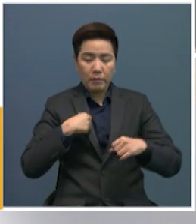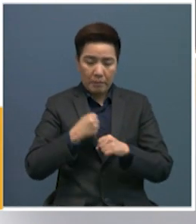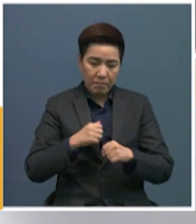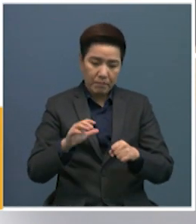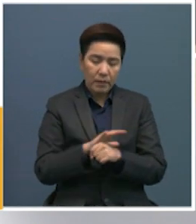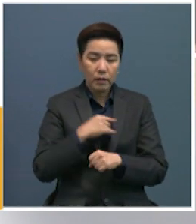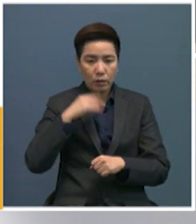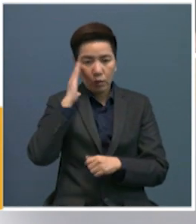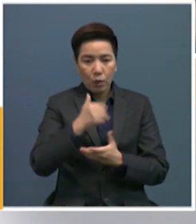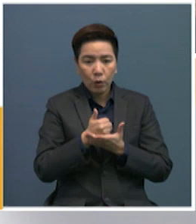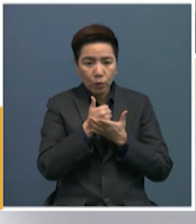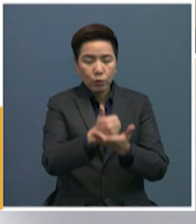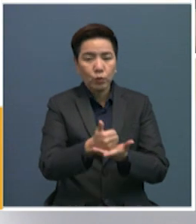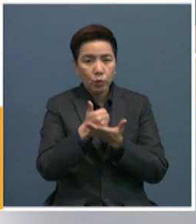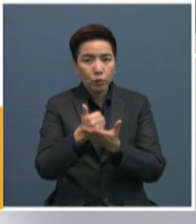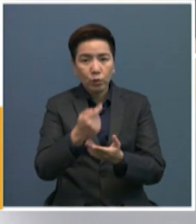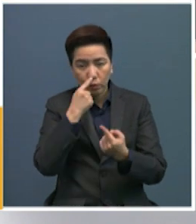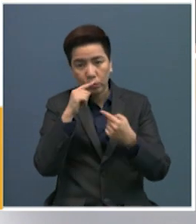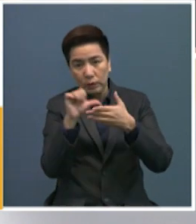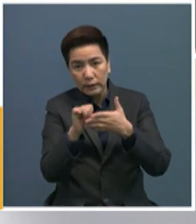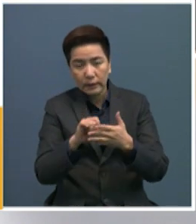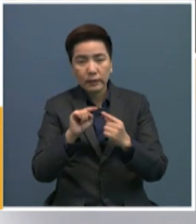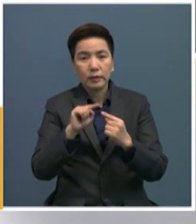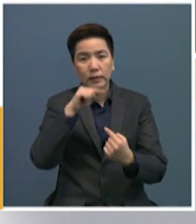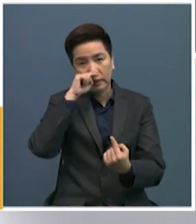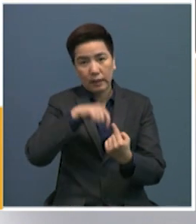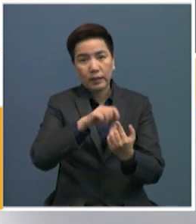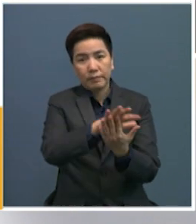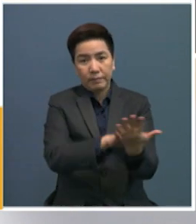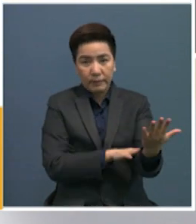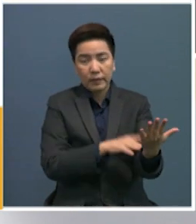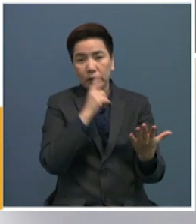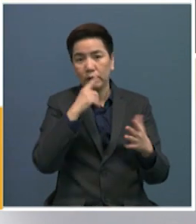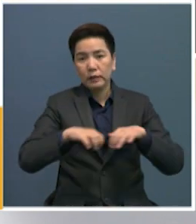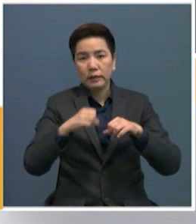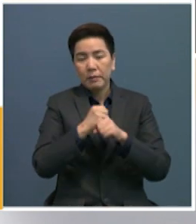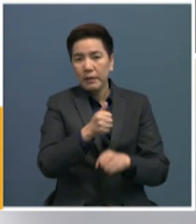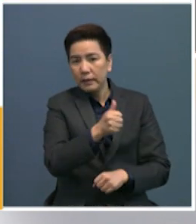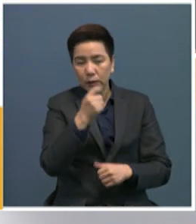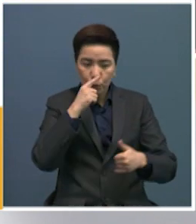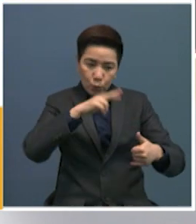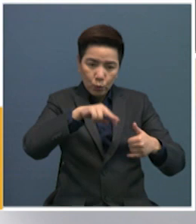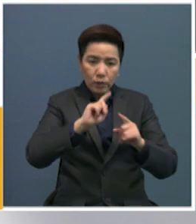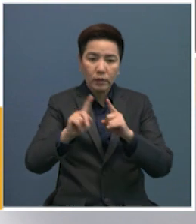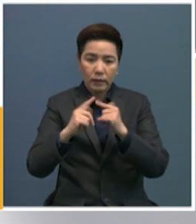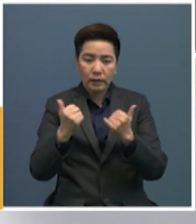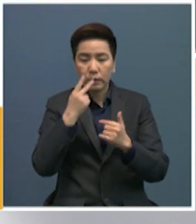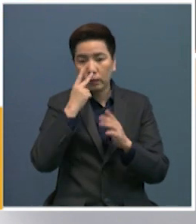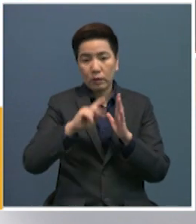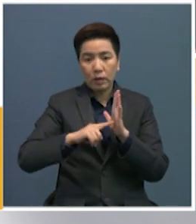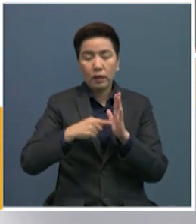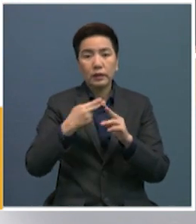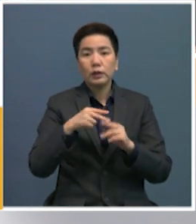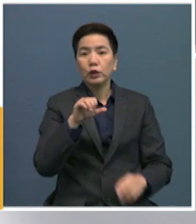เพื่อที่จะได้ช่วยกันตอบพรุ่งดูแลการบริหารประเทศของทางฝ่ายบริหารให้ดีที่สุดนะคะไปเริ่ม